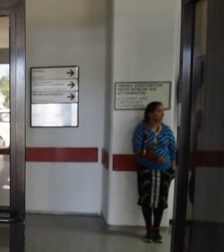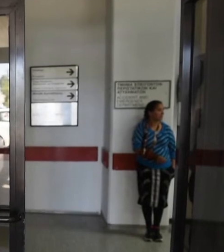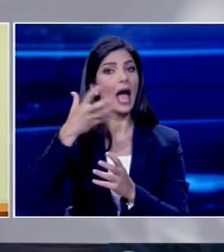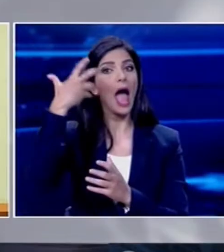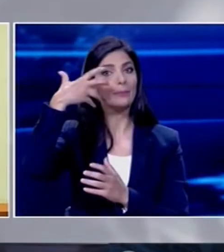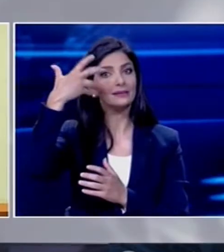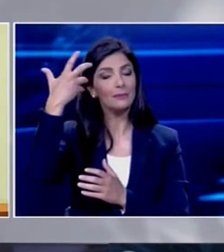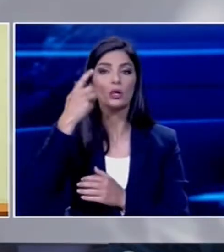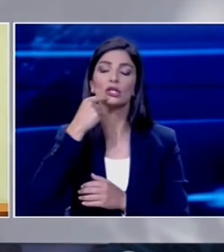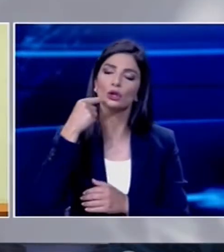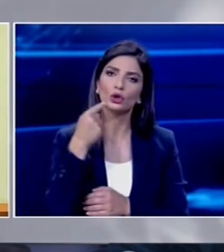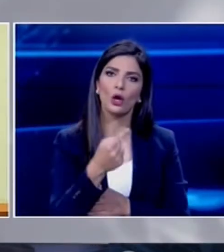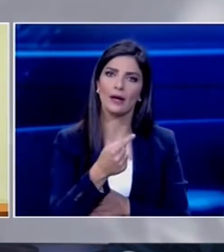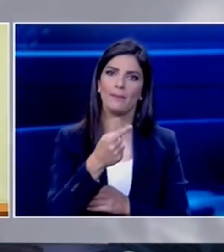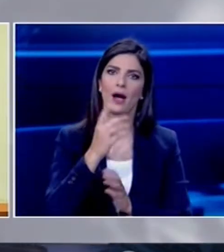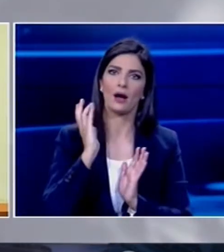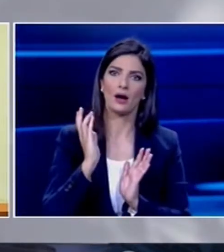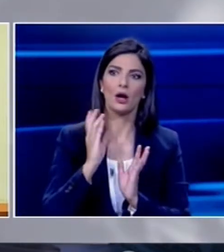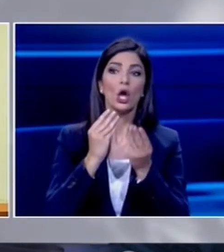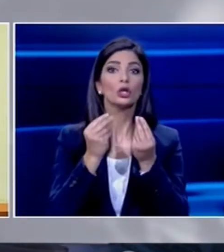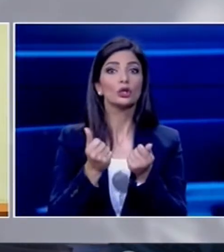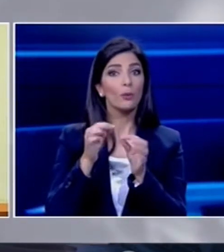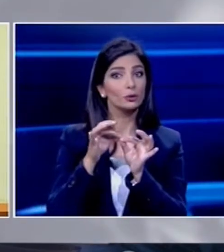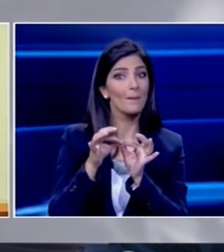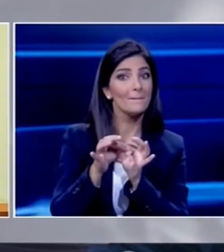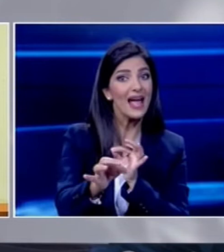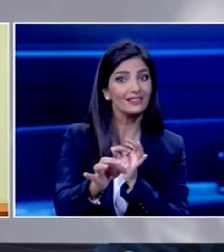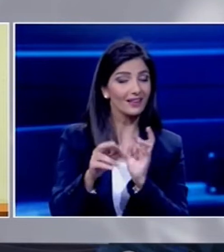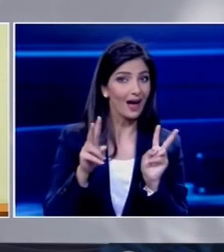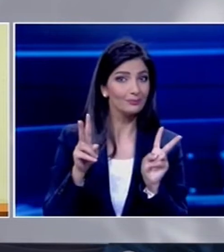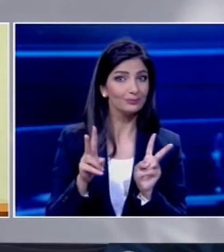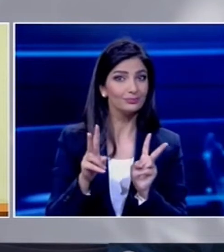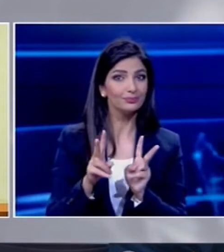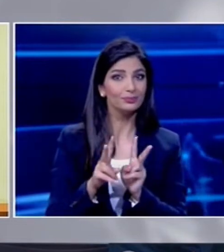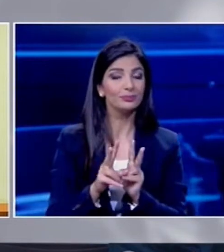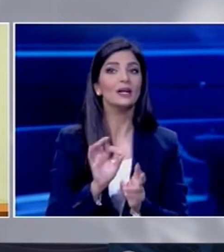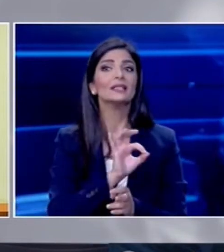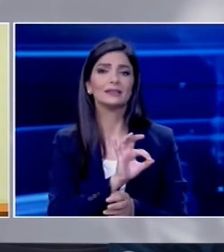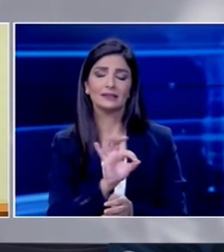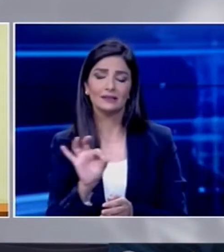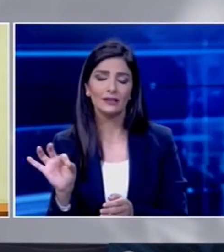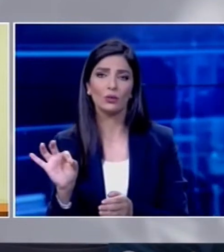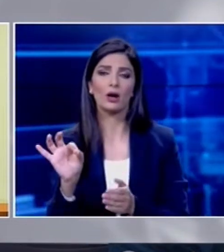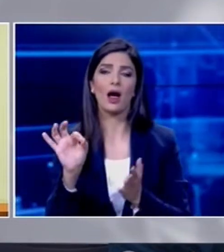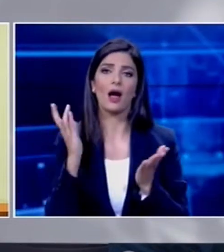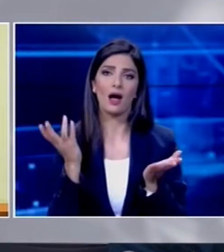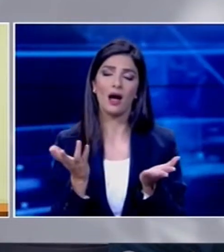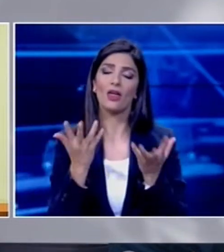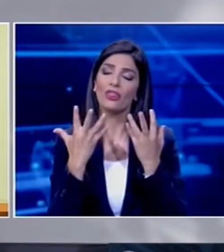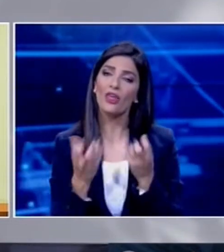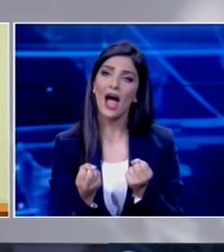Είναι εξαιρετική σημασία ότι η άρση αυτών των μέτρων θα συνοδεύεται πάντοτε με